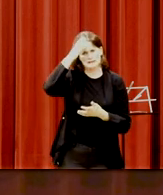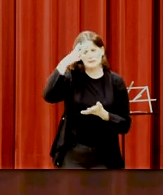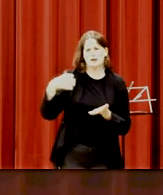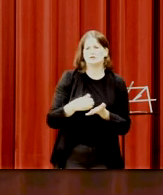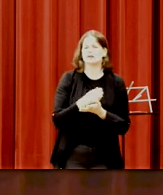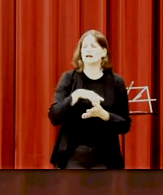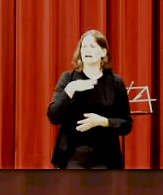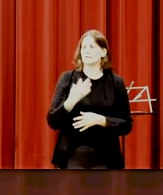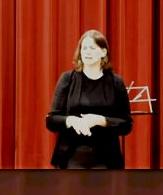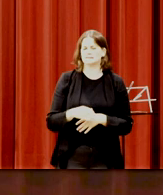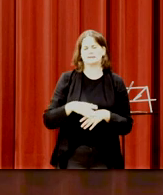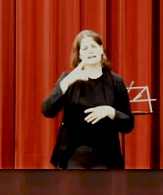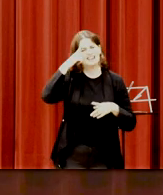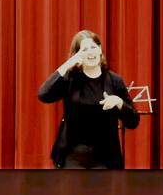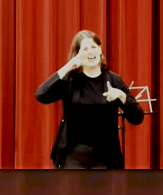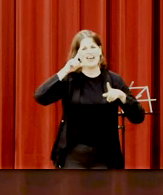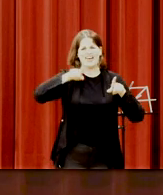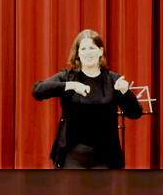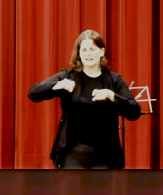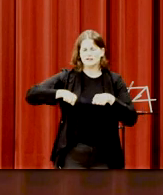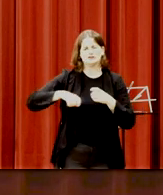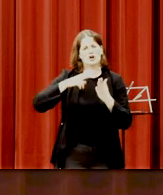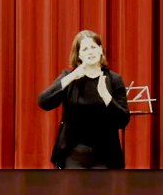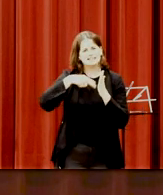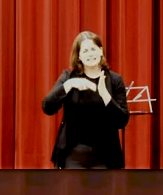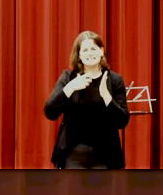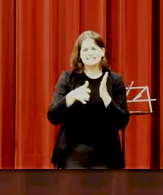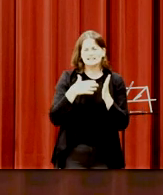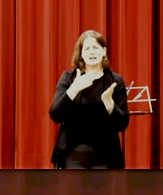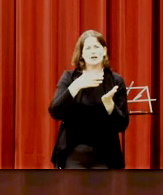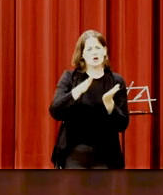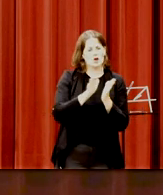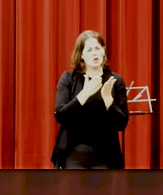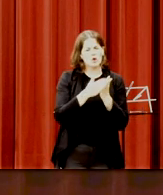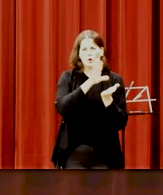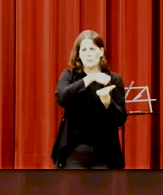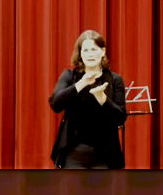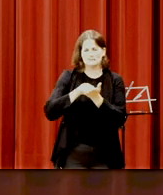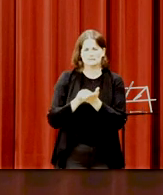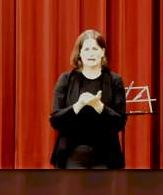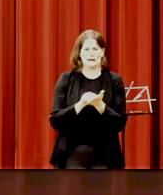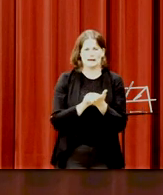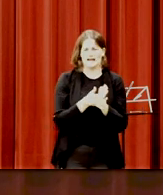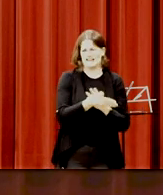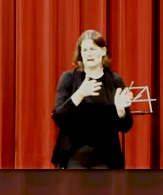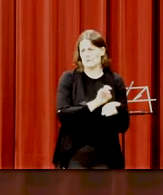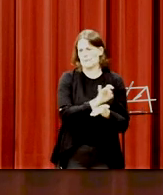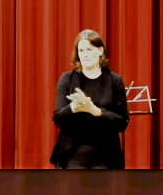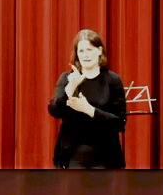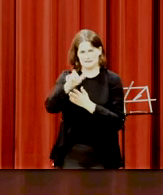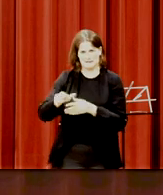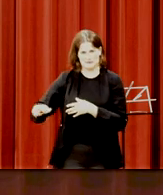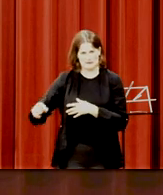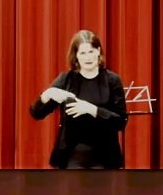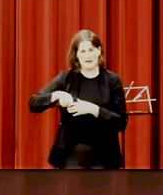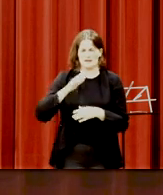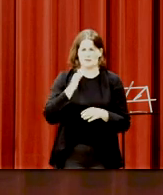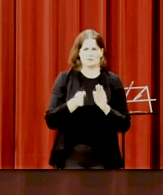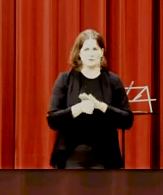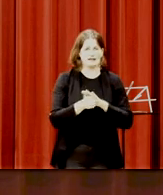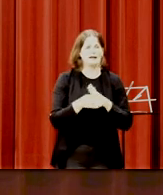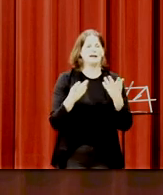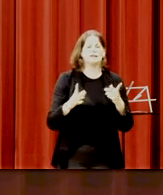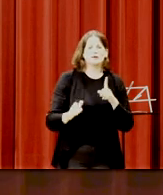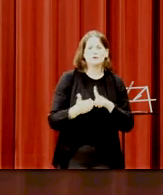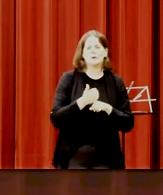passarà. Hem de trobar i redefinir quin valor aporta el ser humà en tot això. I el valor és això, és